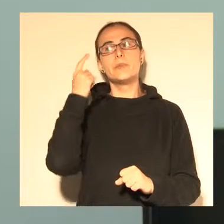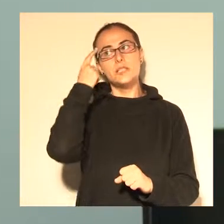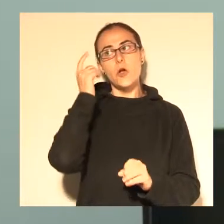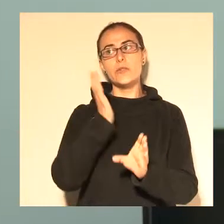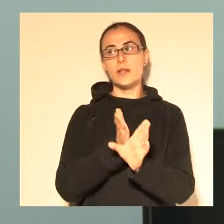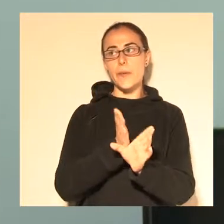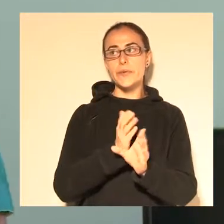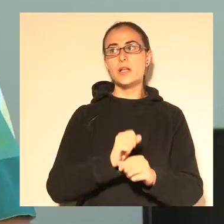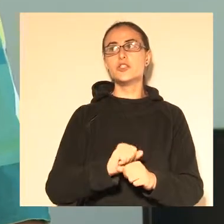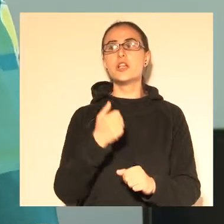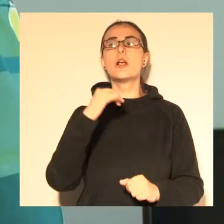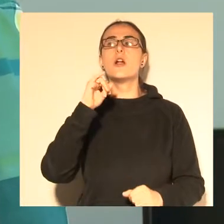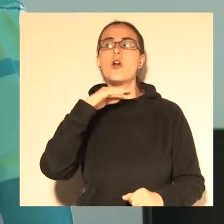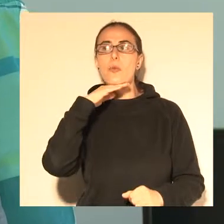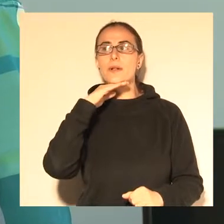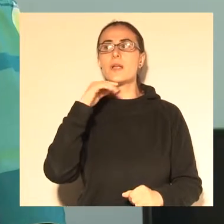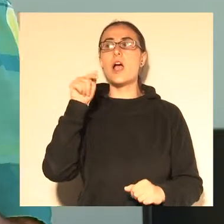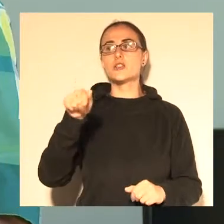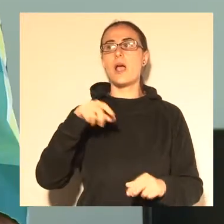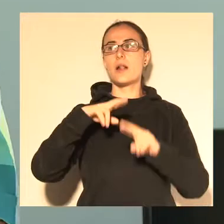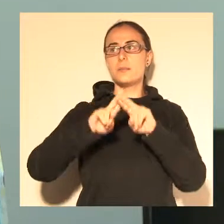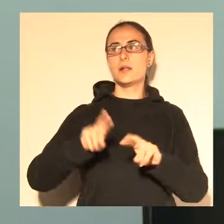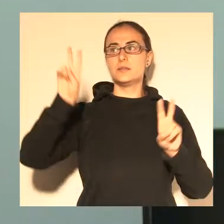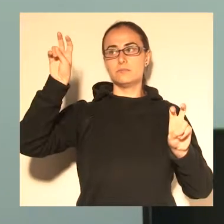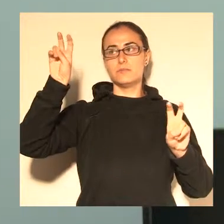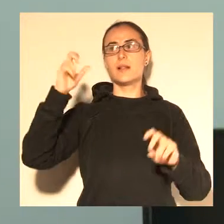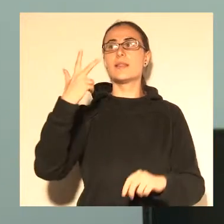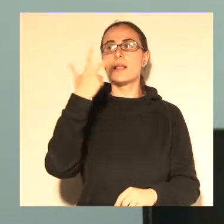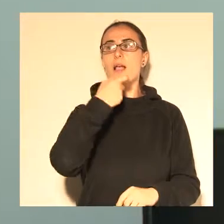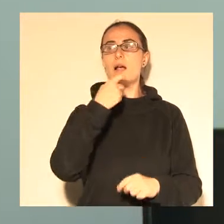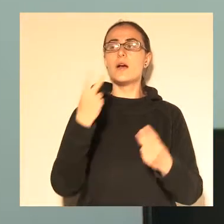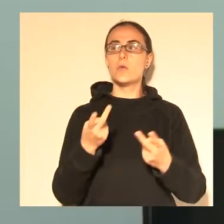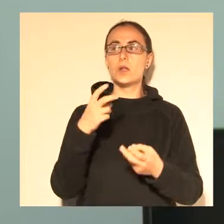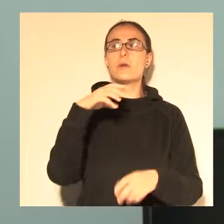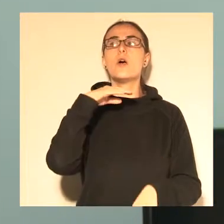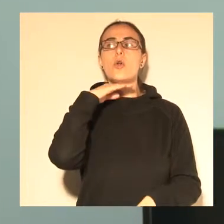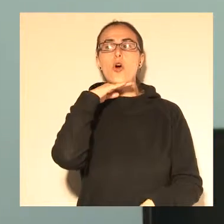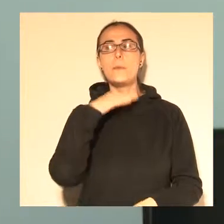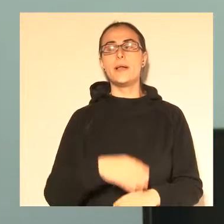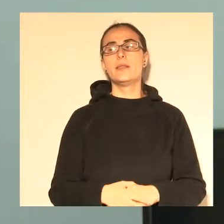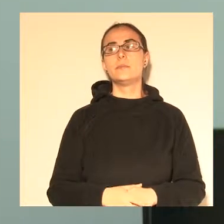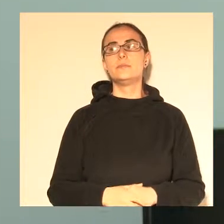ergoterapie și logopedie așa rămas scris acolo de trei ani căutăm un